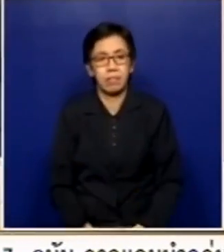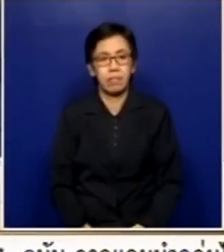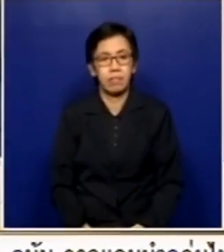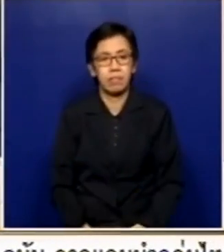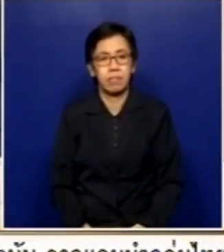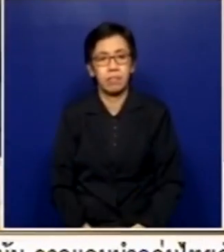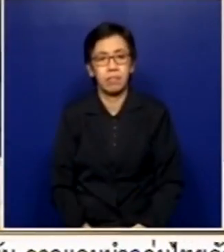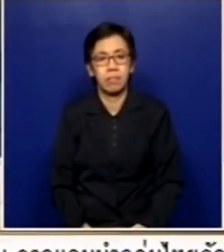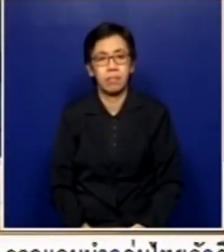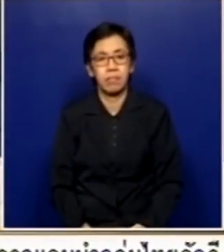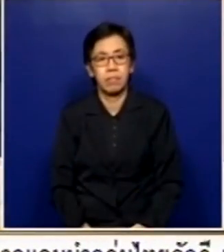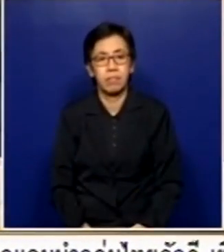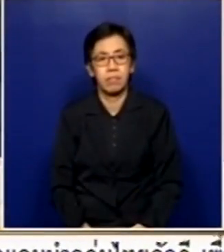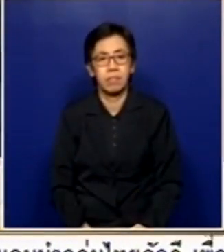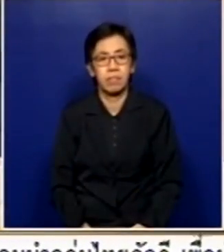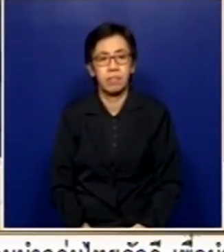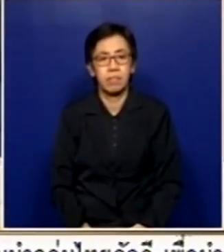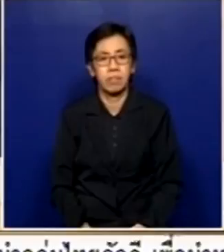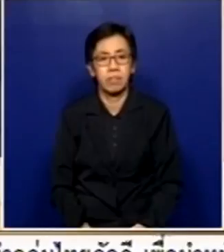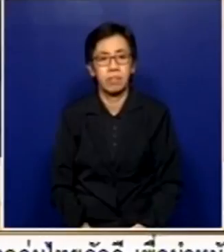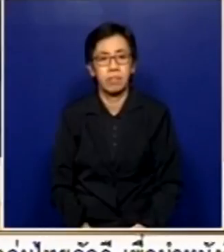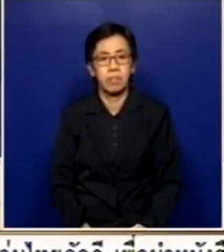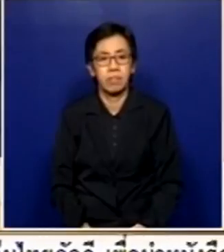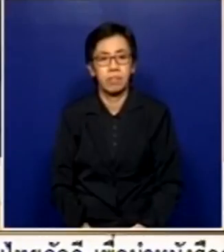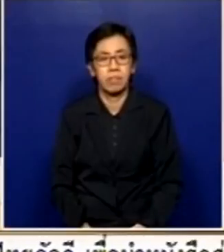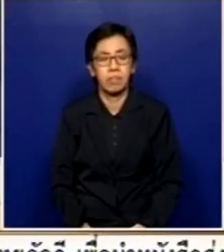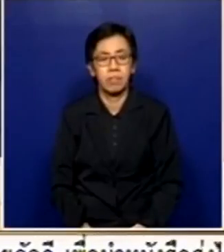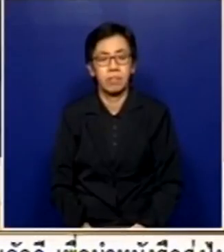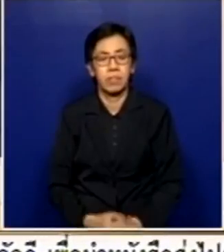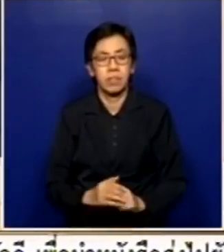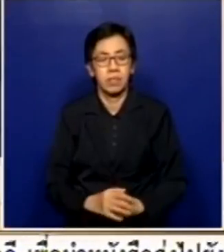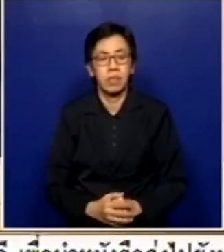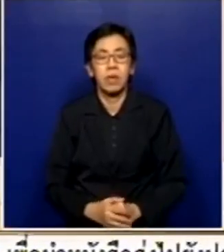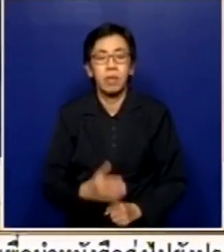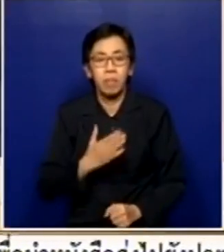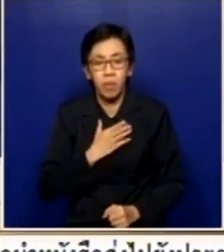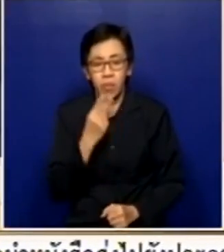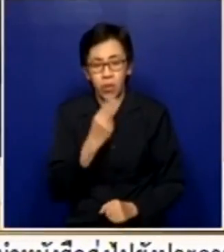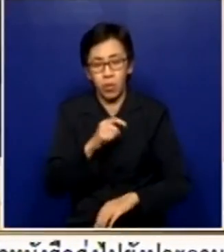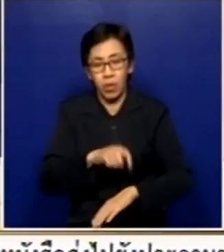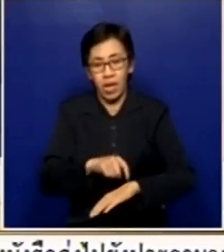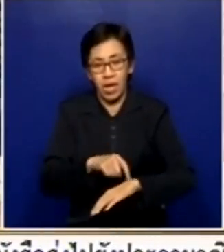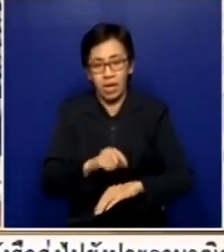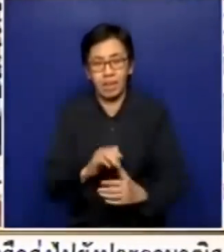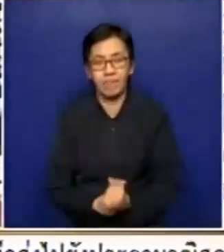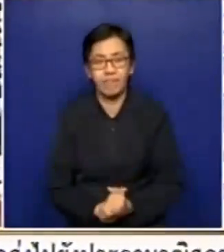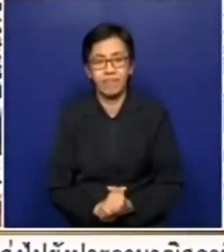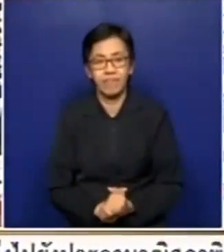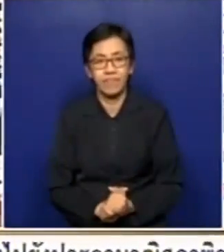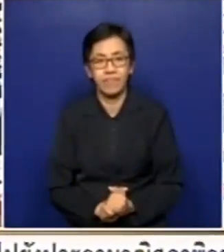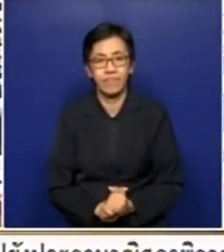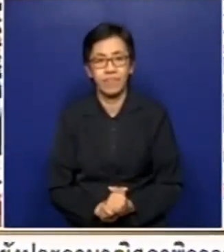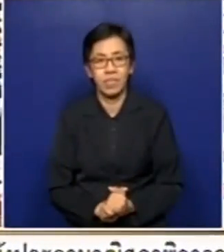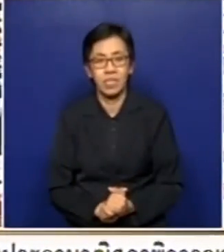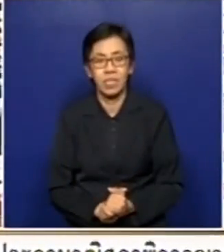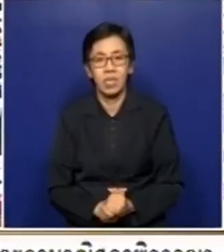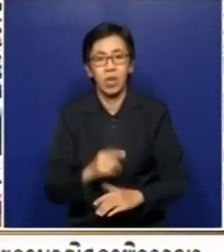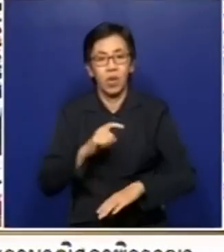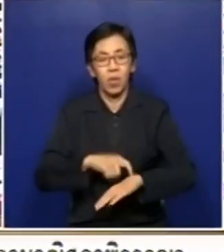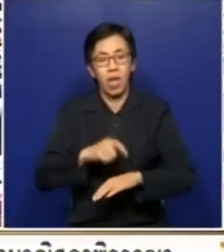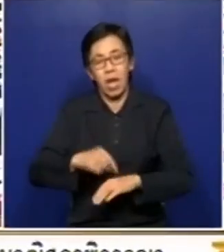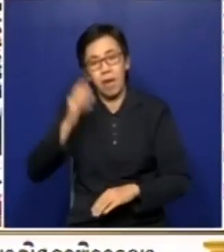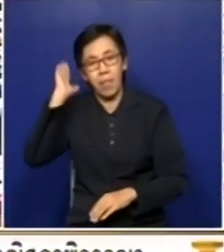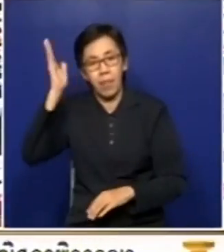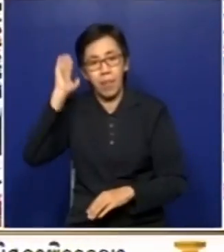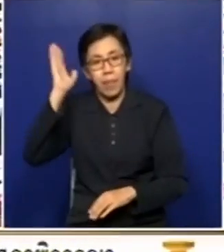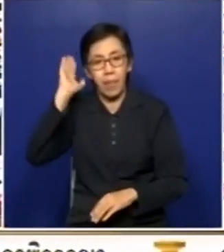นะครับผมตรวจดูเวลาและไม่เดินตามที่เธอกับพี่ไปร์กันนะ